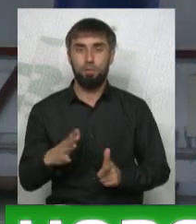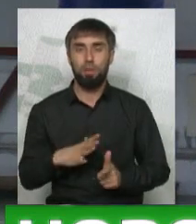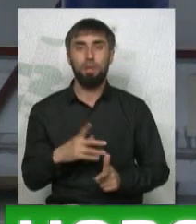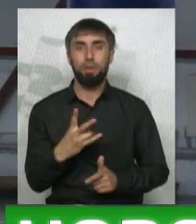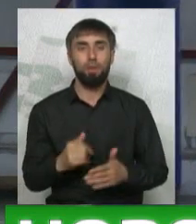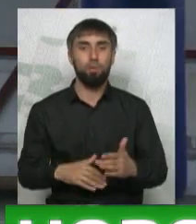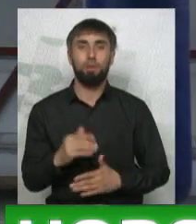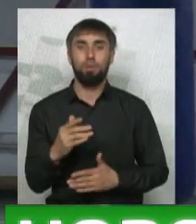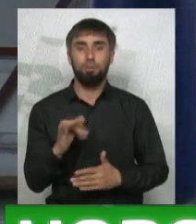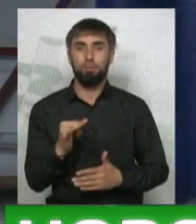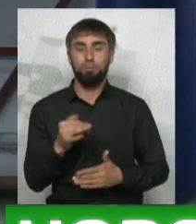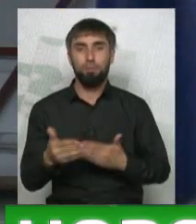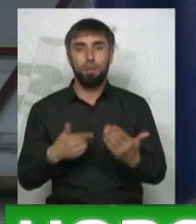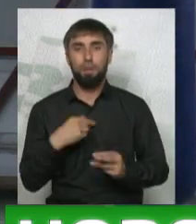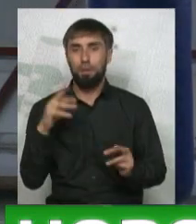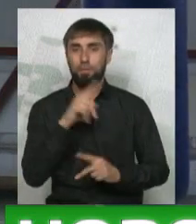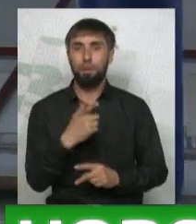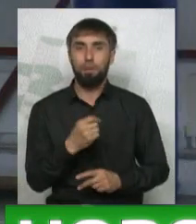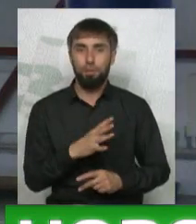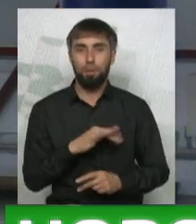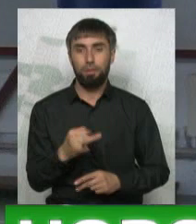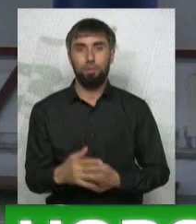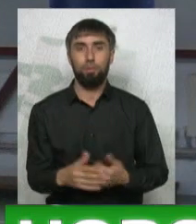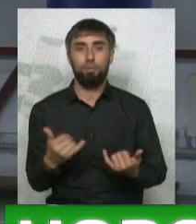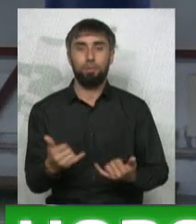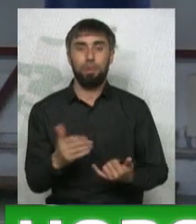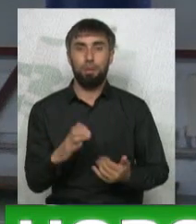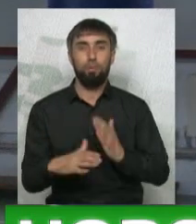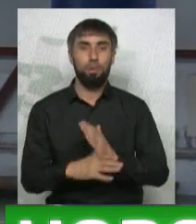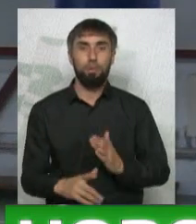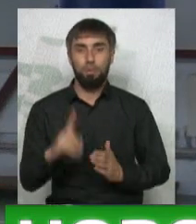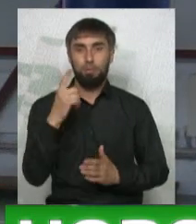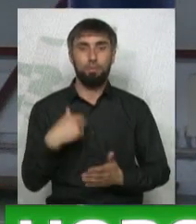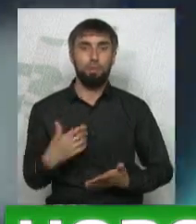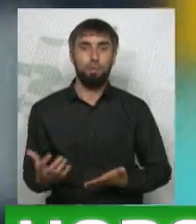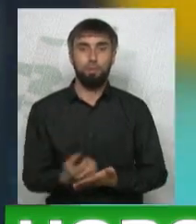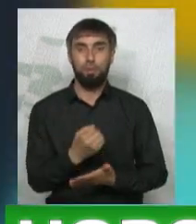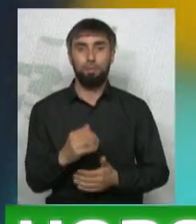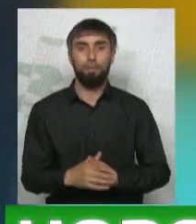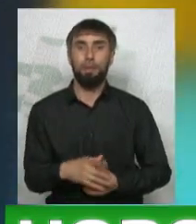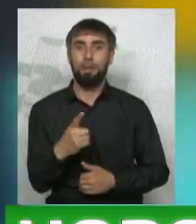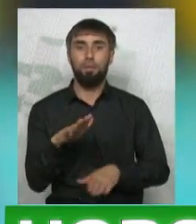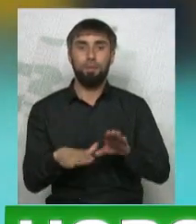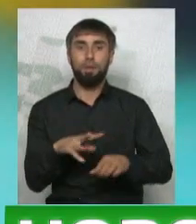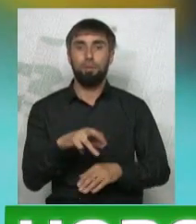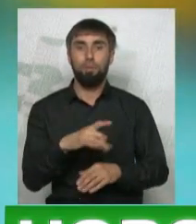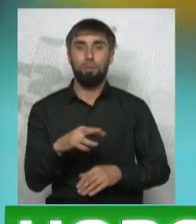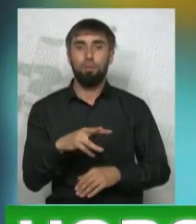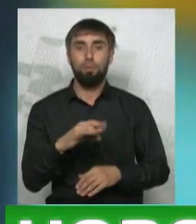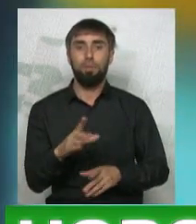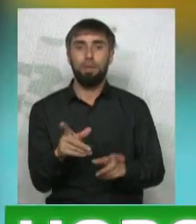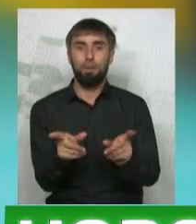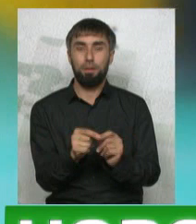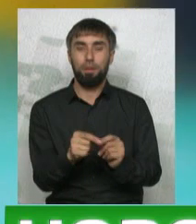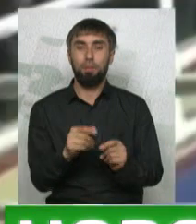их пересмотреть, я Ханси, Лаха, Белгрэдом, Кост, Плащ, Белгрэдом. В одном весе с Магомедом Мистоевым на